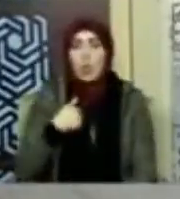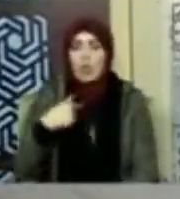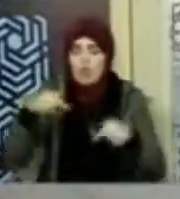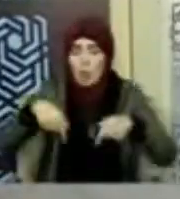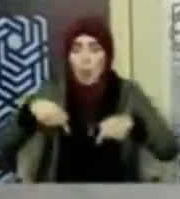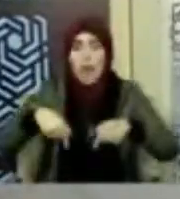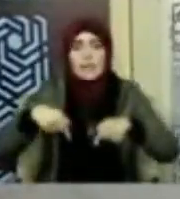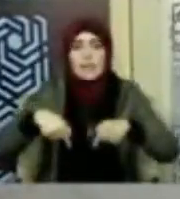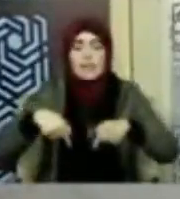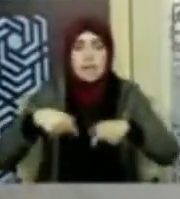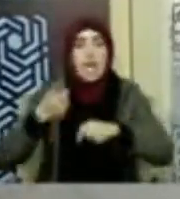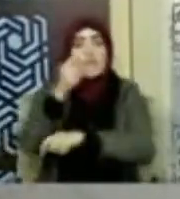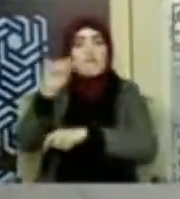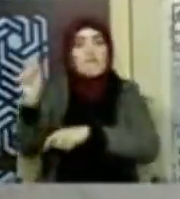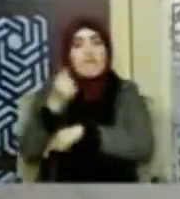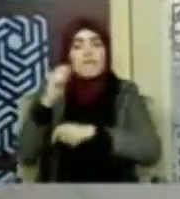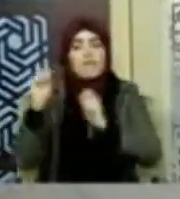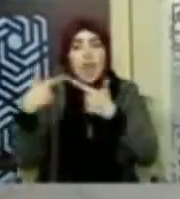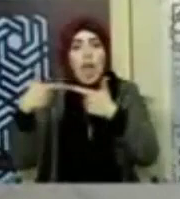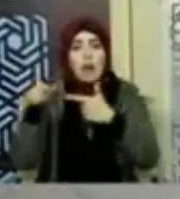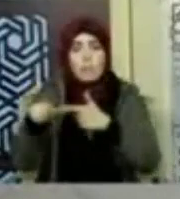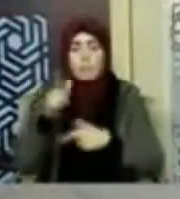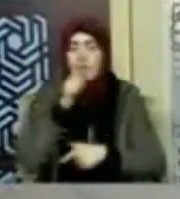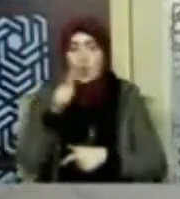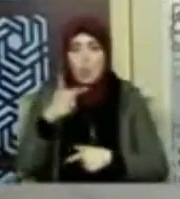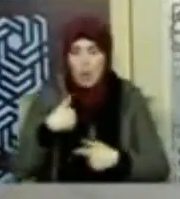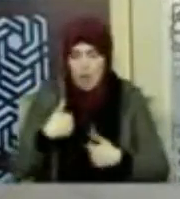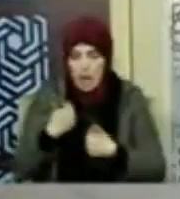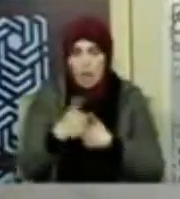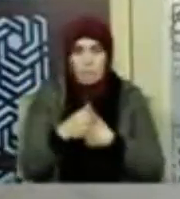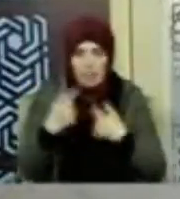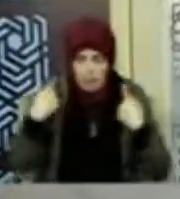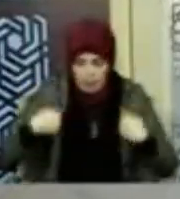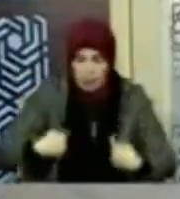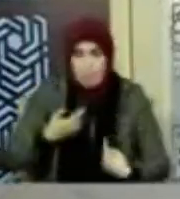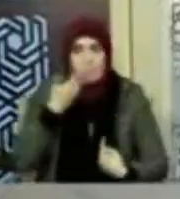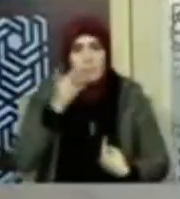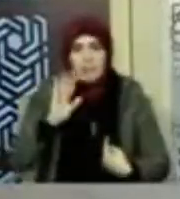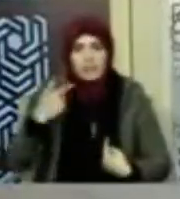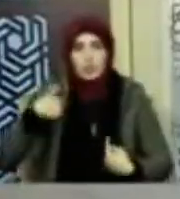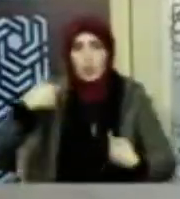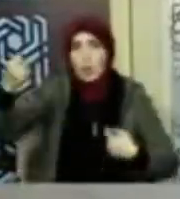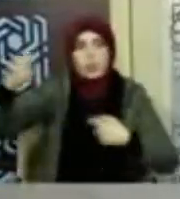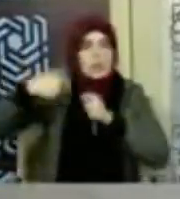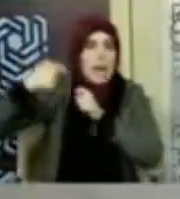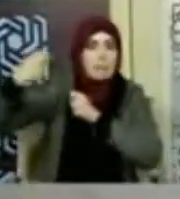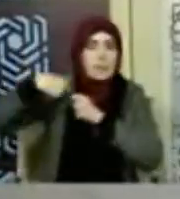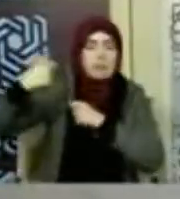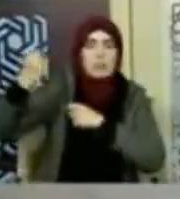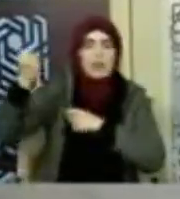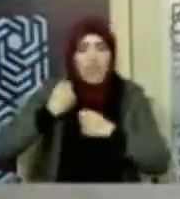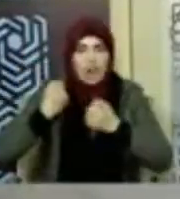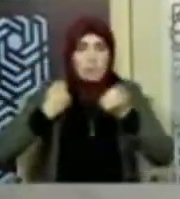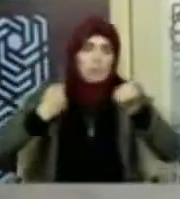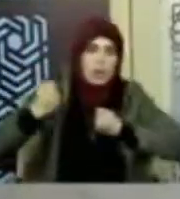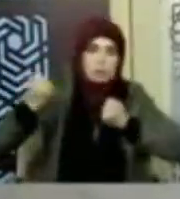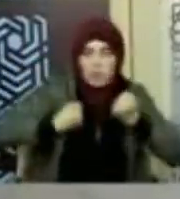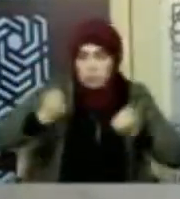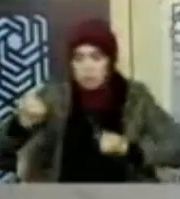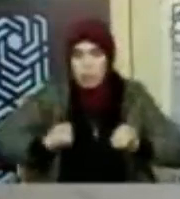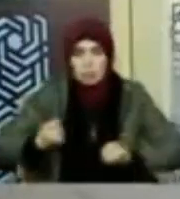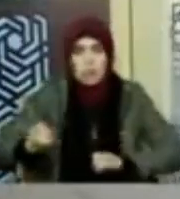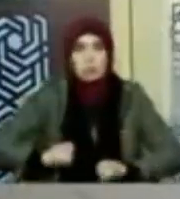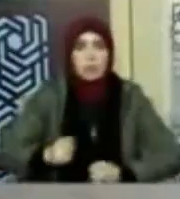ذا، لم يبقى في جسدي موضع شبر إلا وبه ضربة بسيف، أو